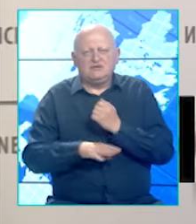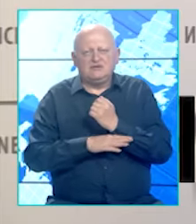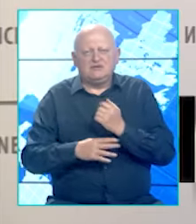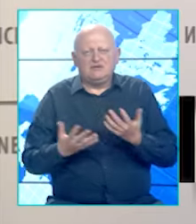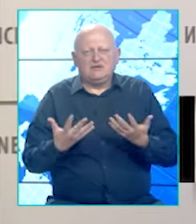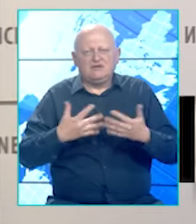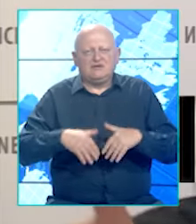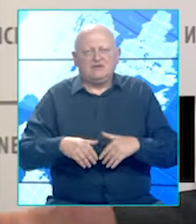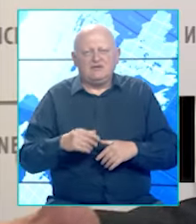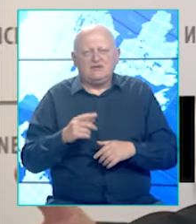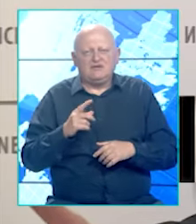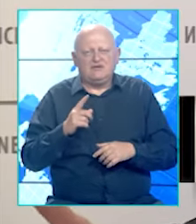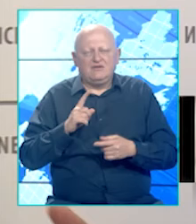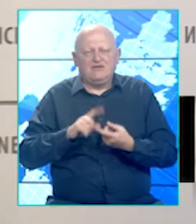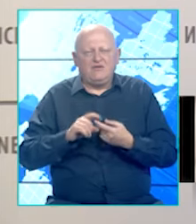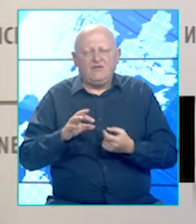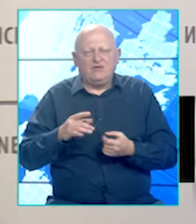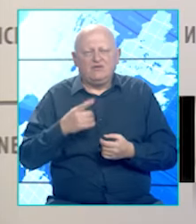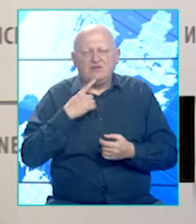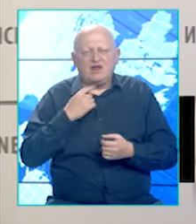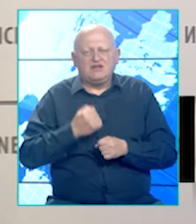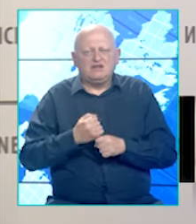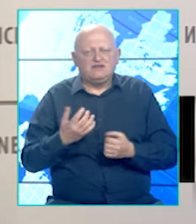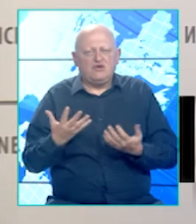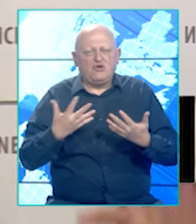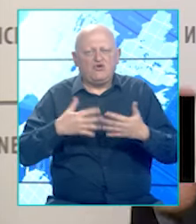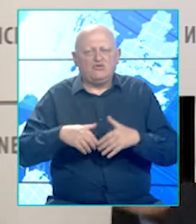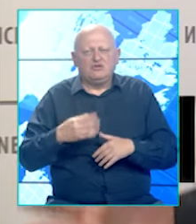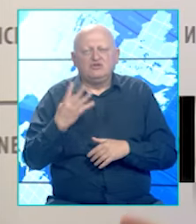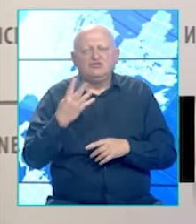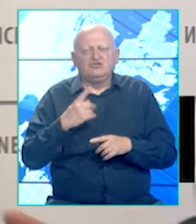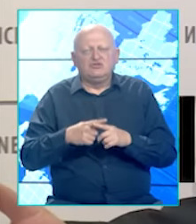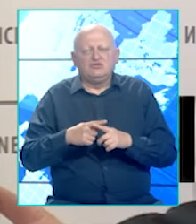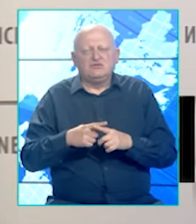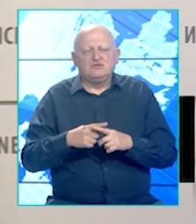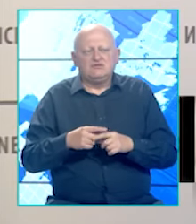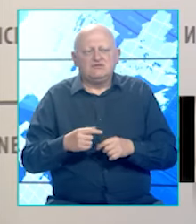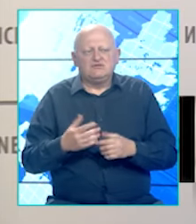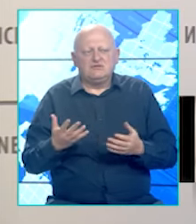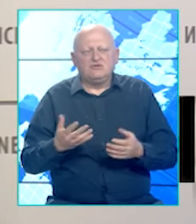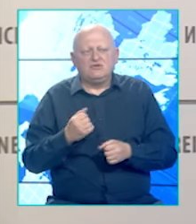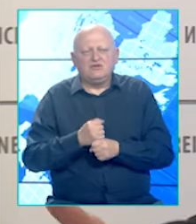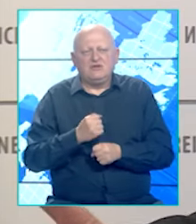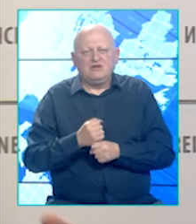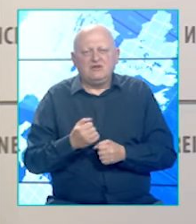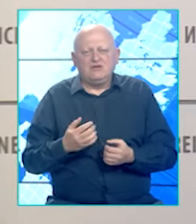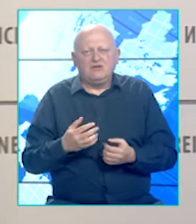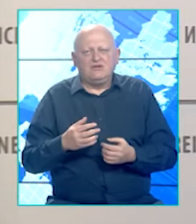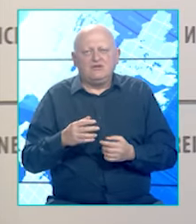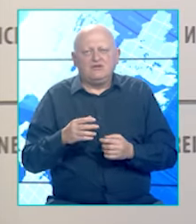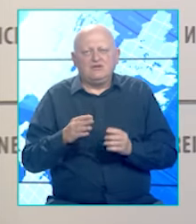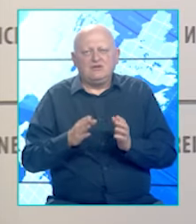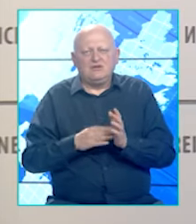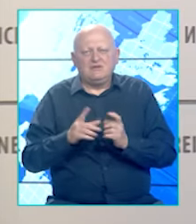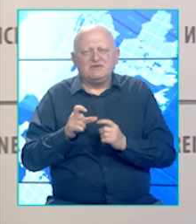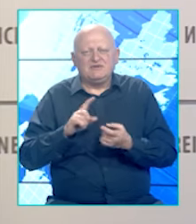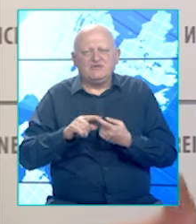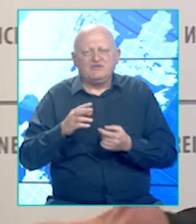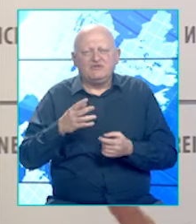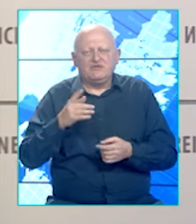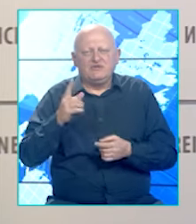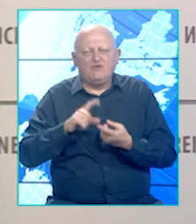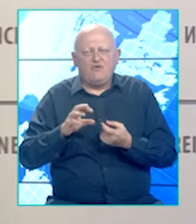iz Fojnice, dakle, radi se o kompaniji koja je 4 puta, naravno, radi se o kompaniji MS Wood iz Fojnice, koja